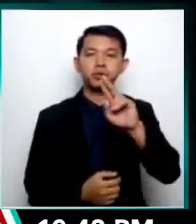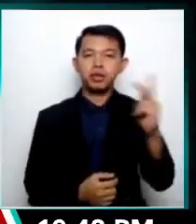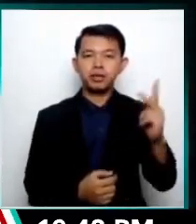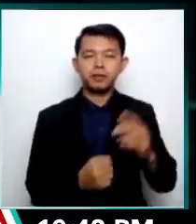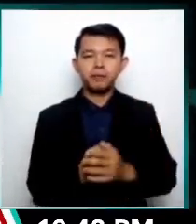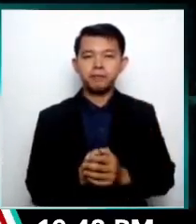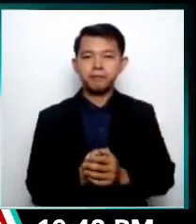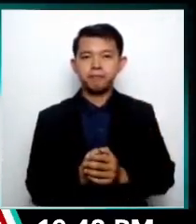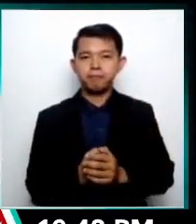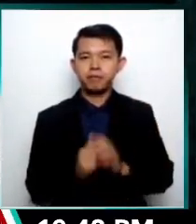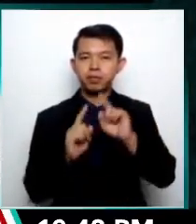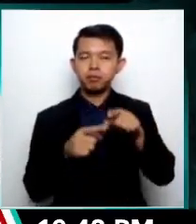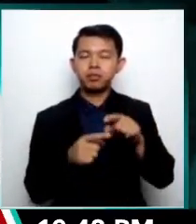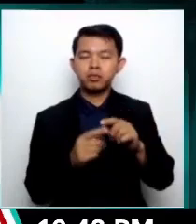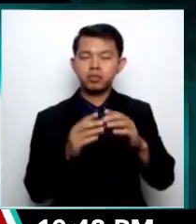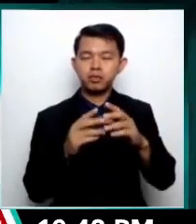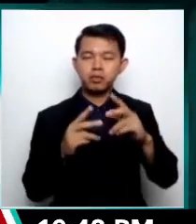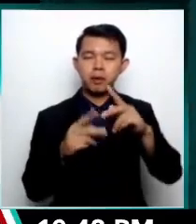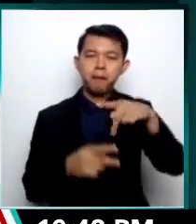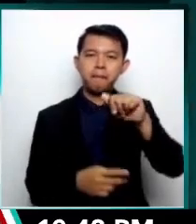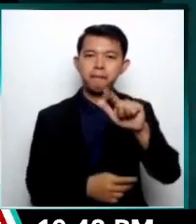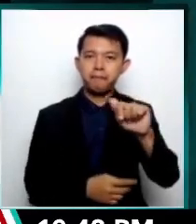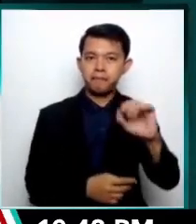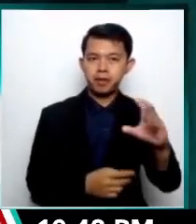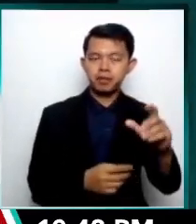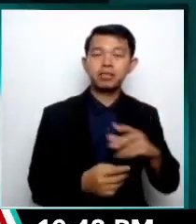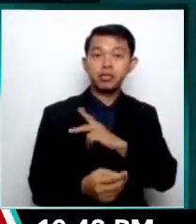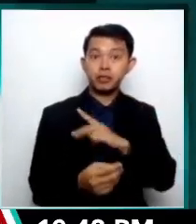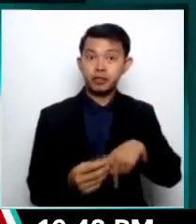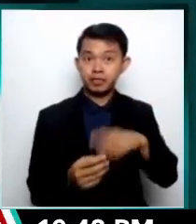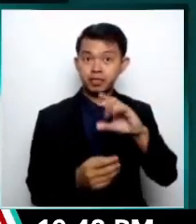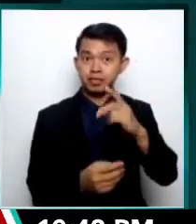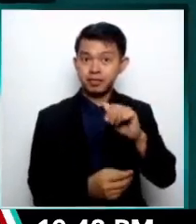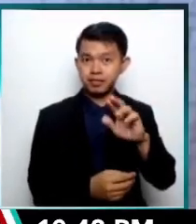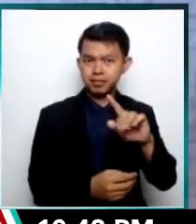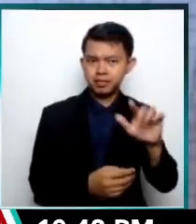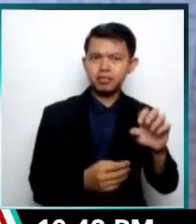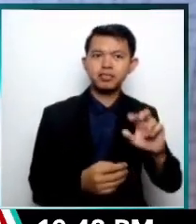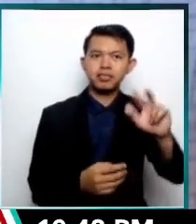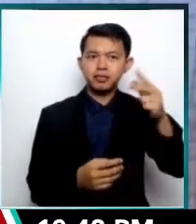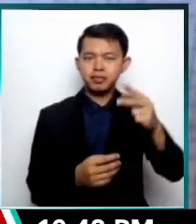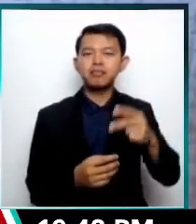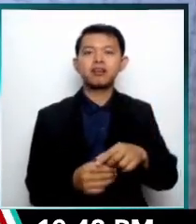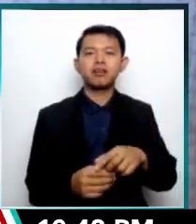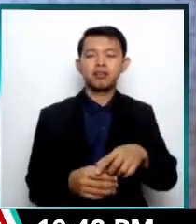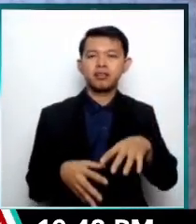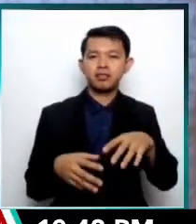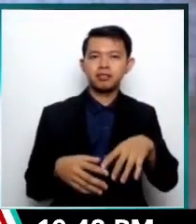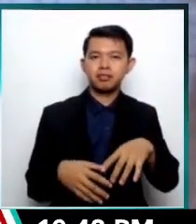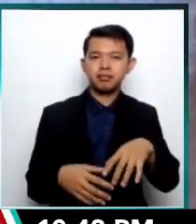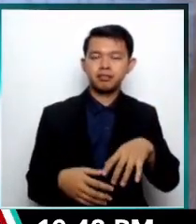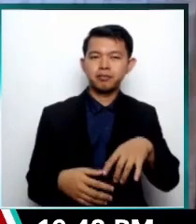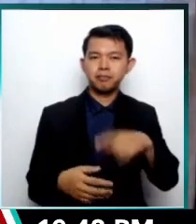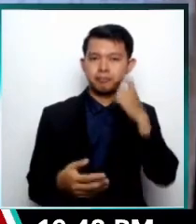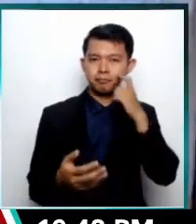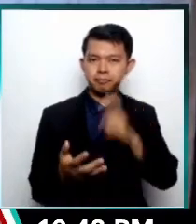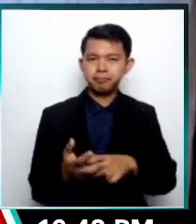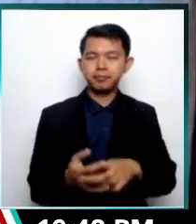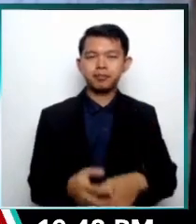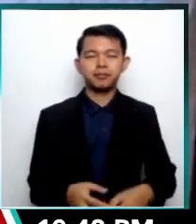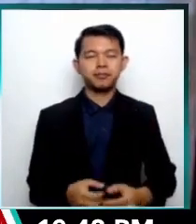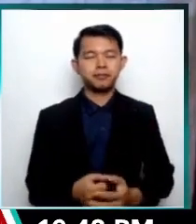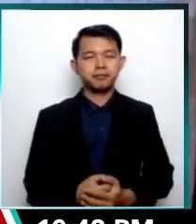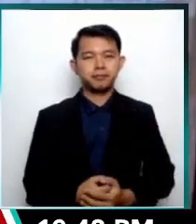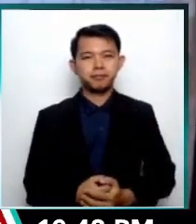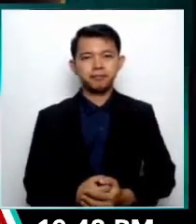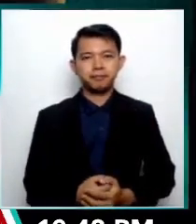III para sa kanilang impluensya bilang mga ambassador. Aubrey Carampel, nagbabalita para sa GMA